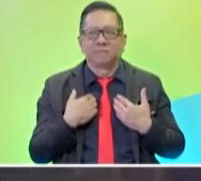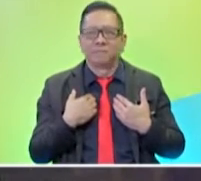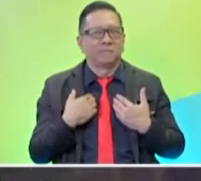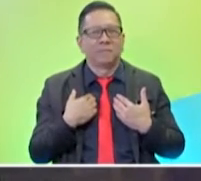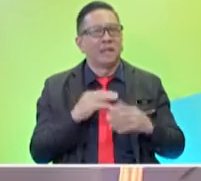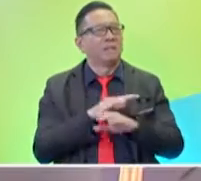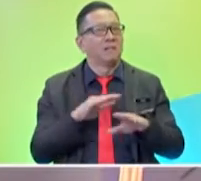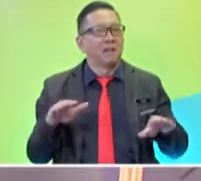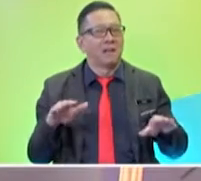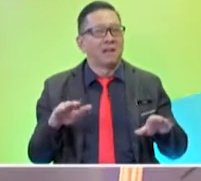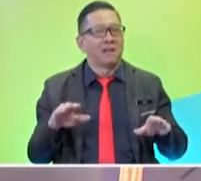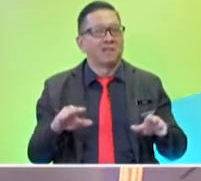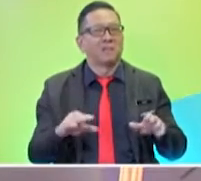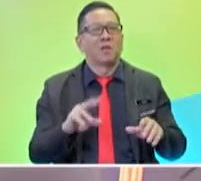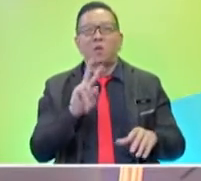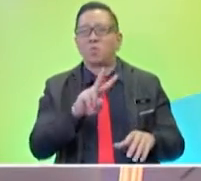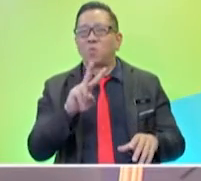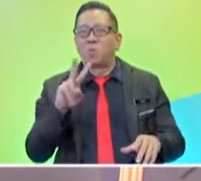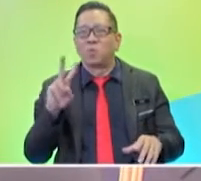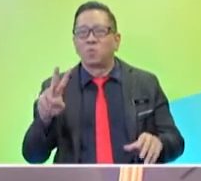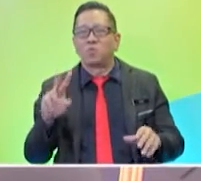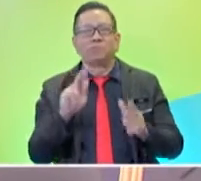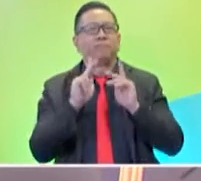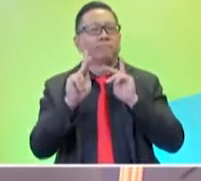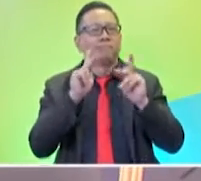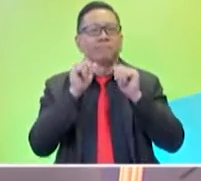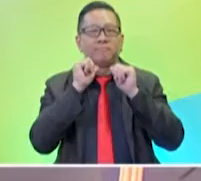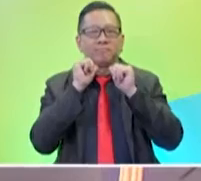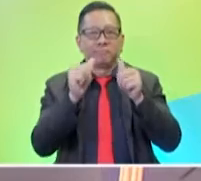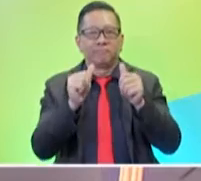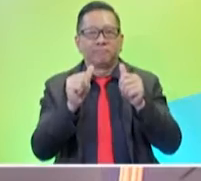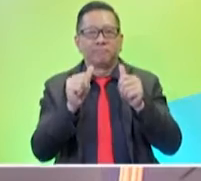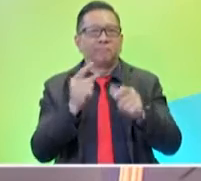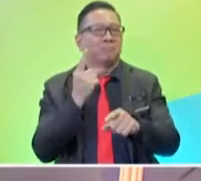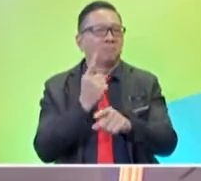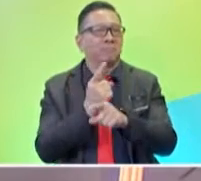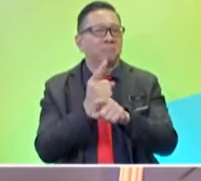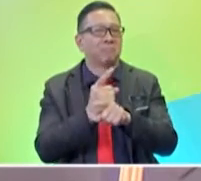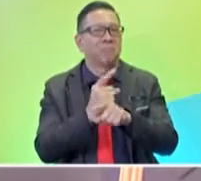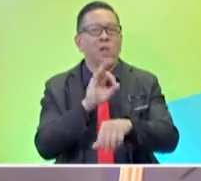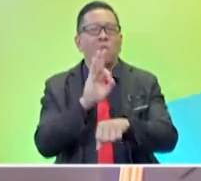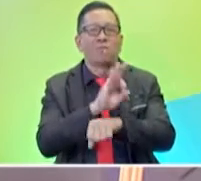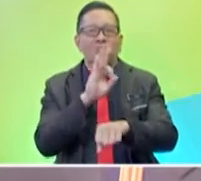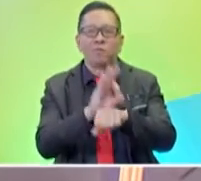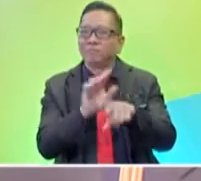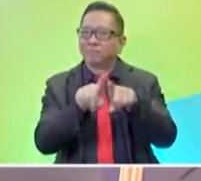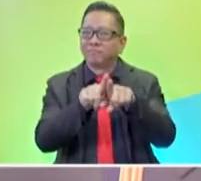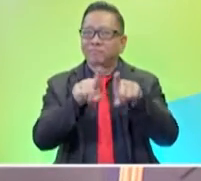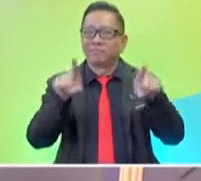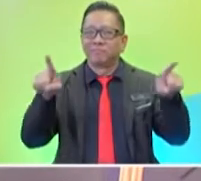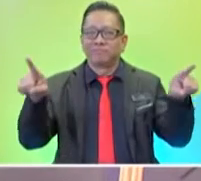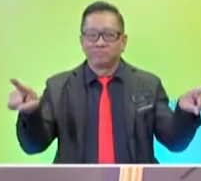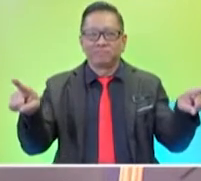Tetapi Mira, kedua-dua bentuk kata nafi tersebut sebenarnya mempunyai fungsi yang berbeza.